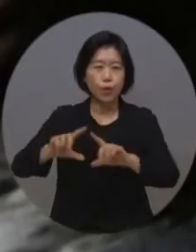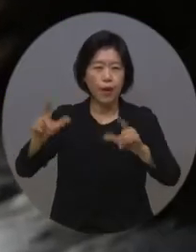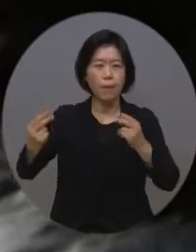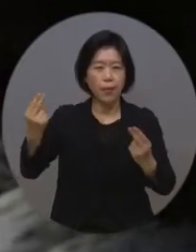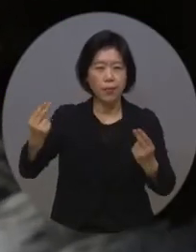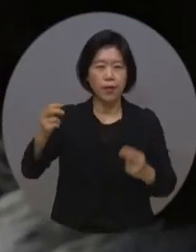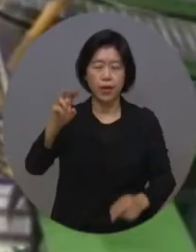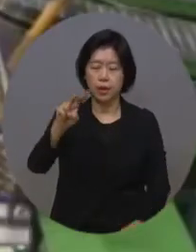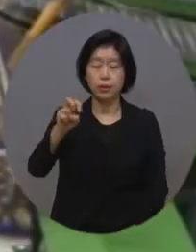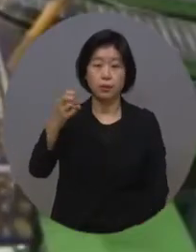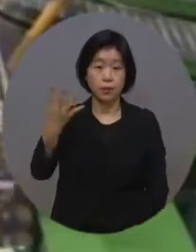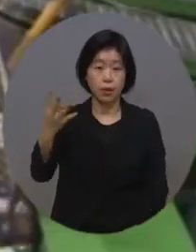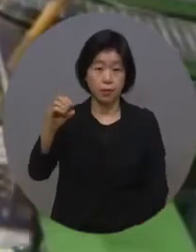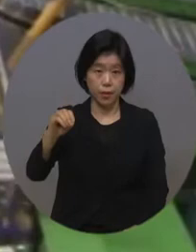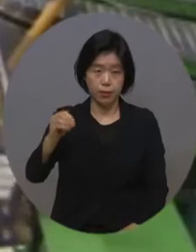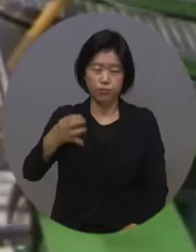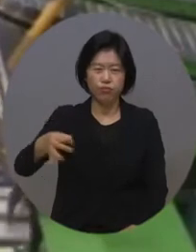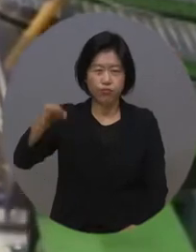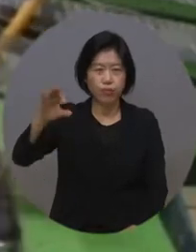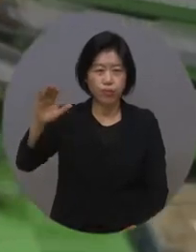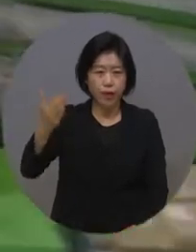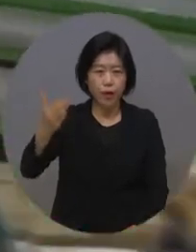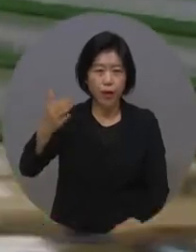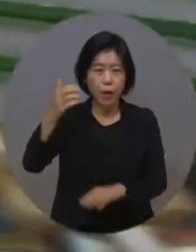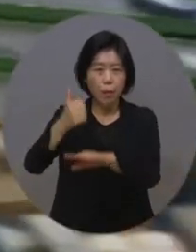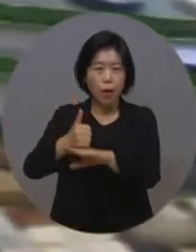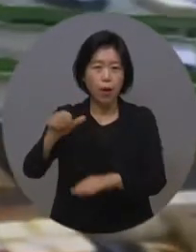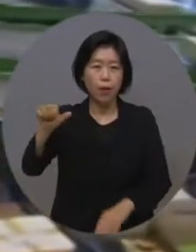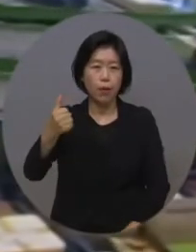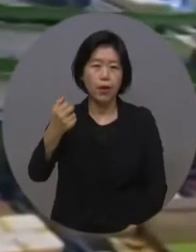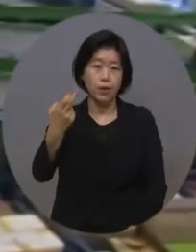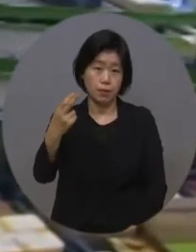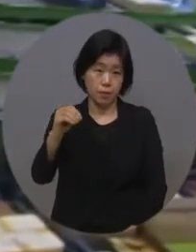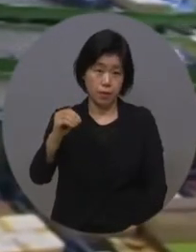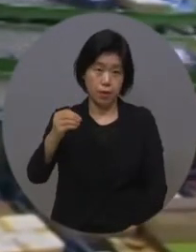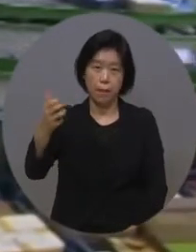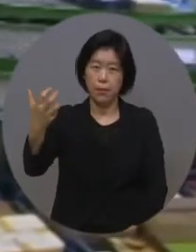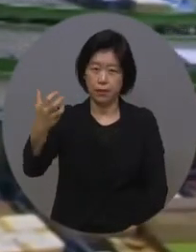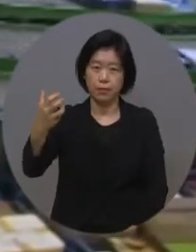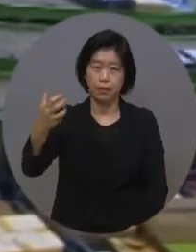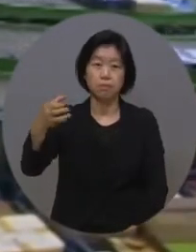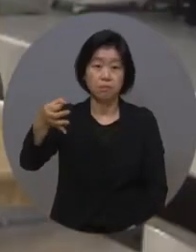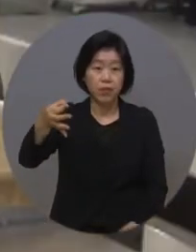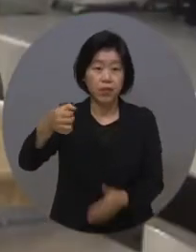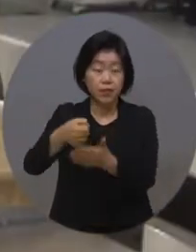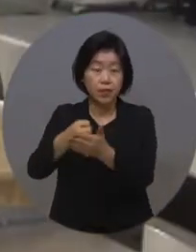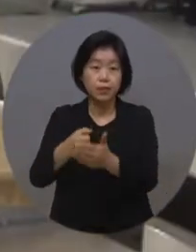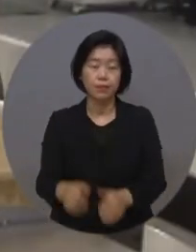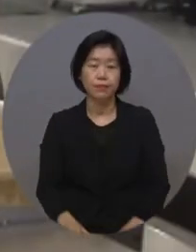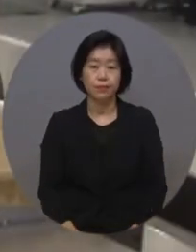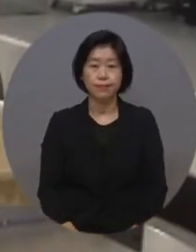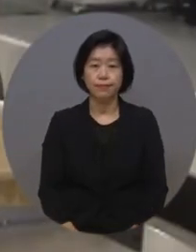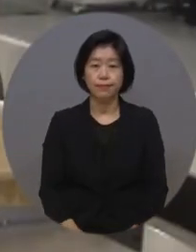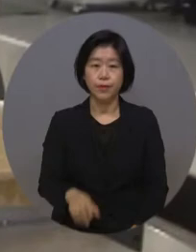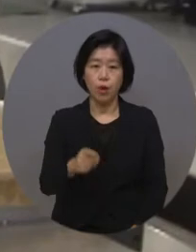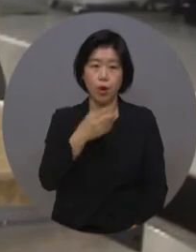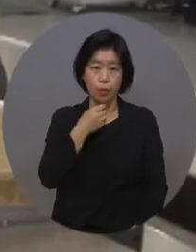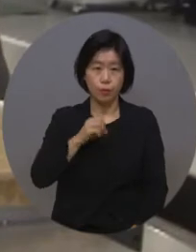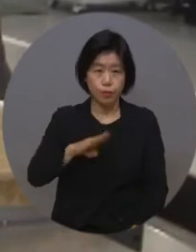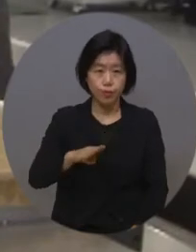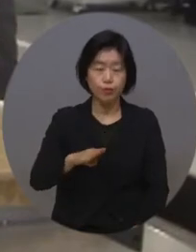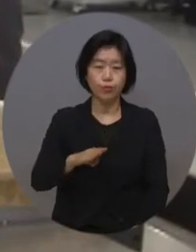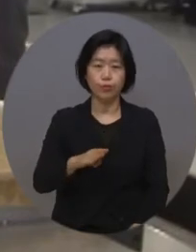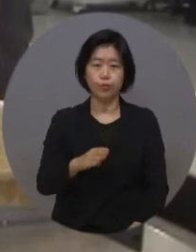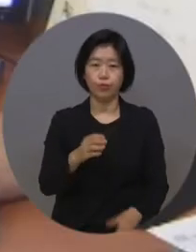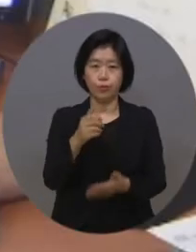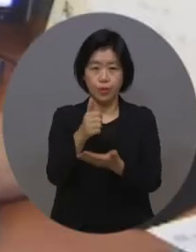4,790원 증가한 512만 1,080원으로 결정됐습니다. 기준중위소득은 보건복지부 장관이